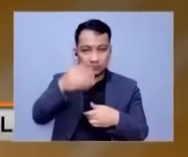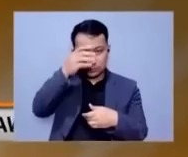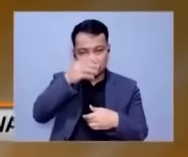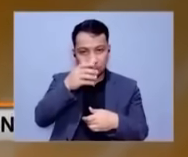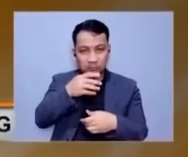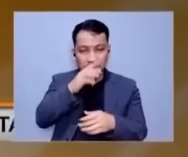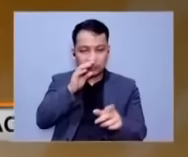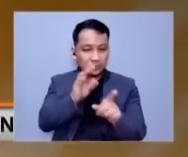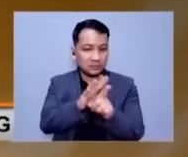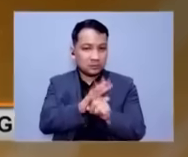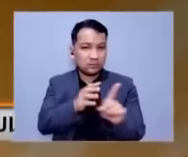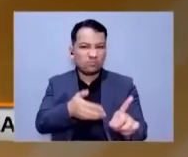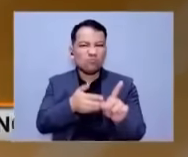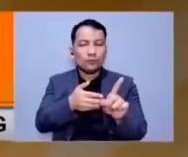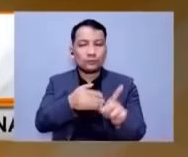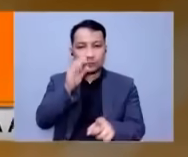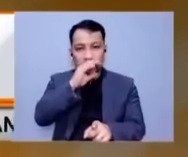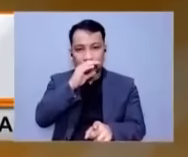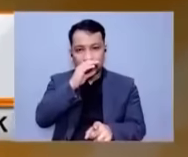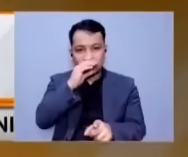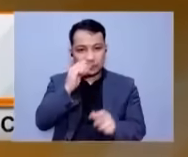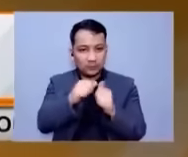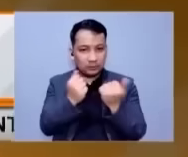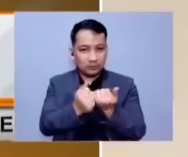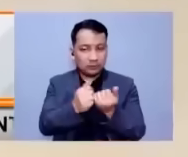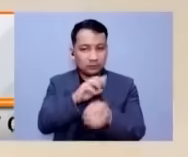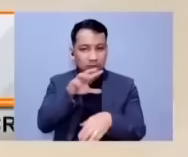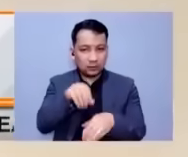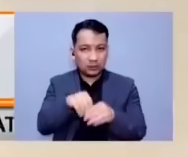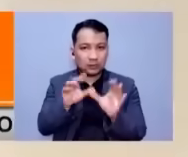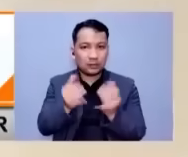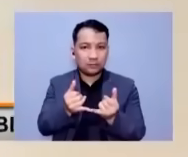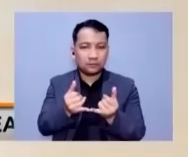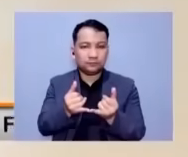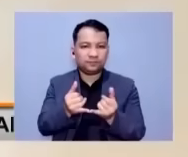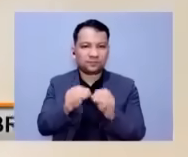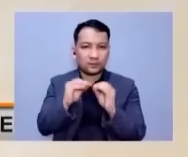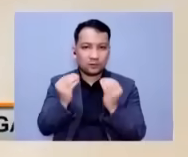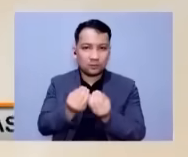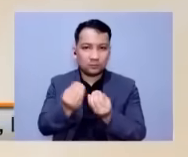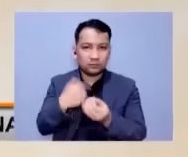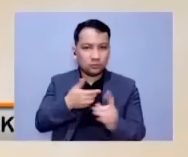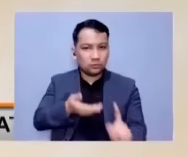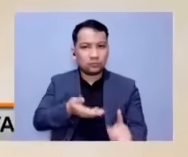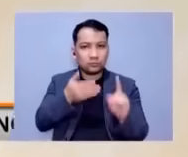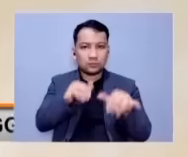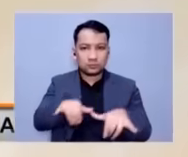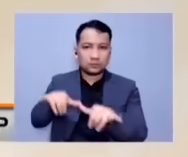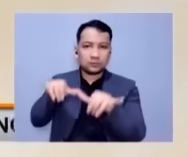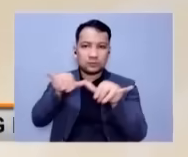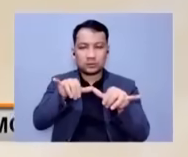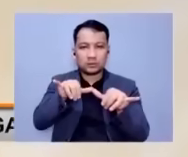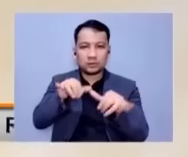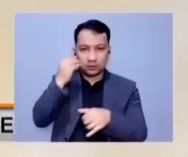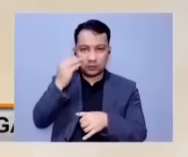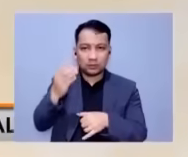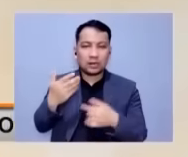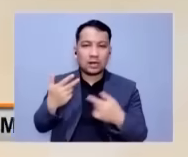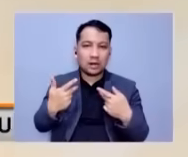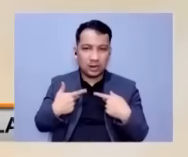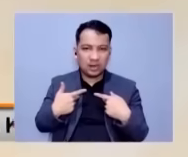na video ang Cebu Pharmacists Association Incorporated. Giit nila, standard sa buong mundo na dapat may reseta ng